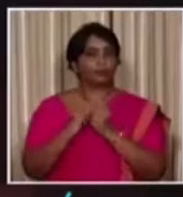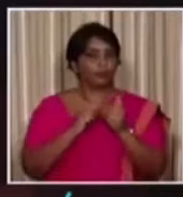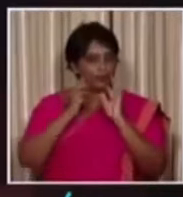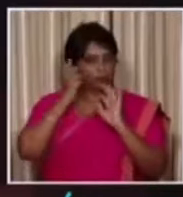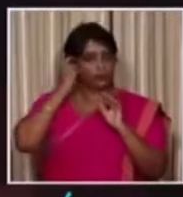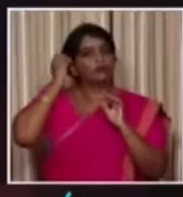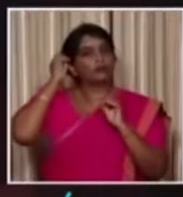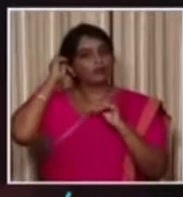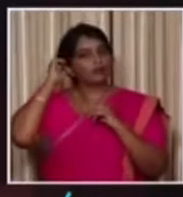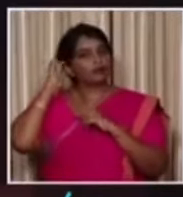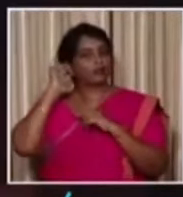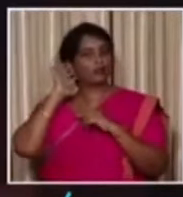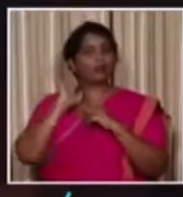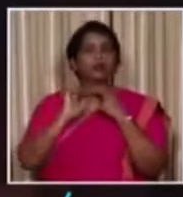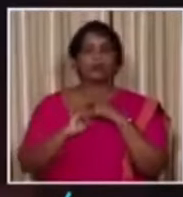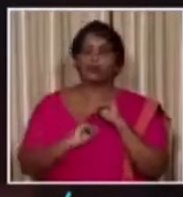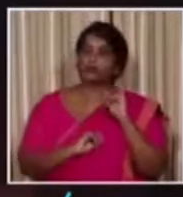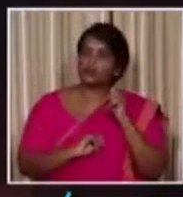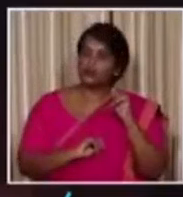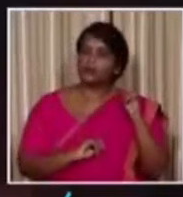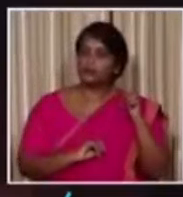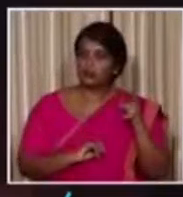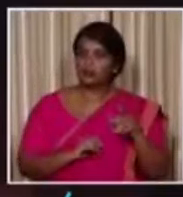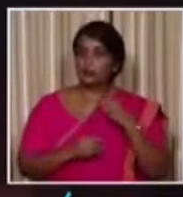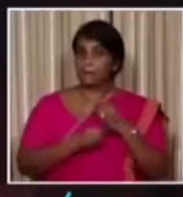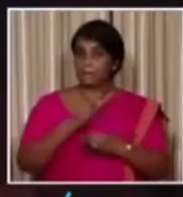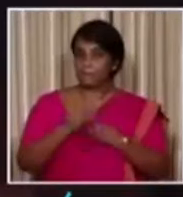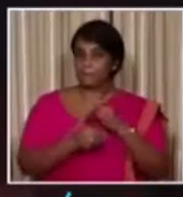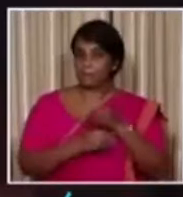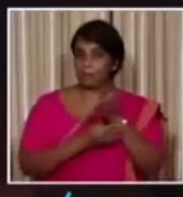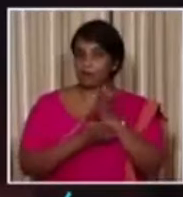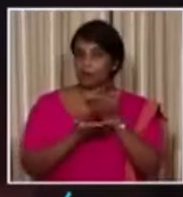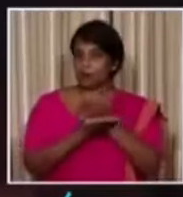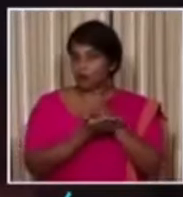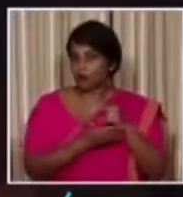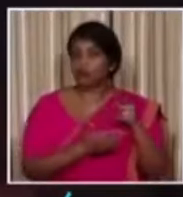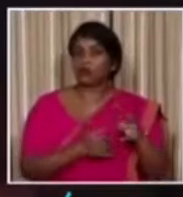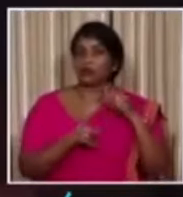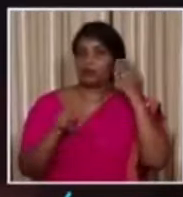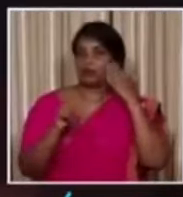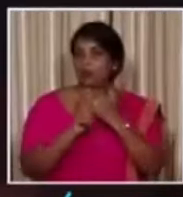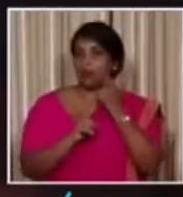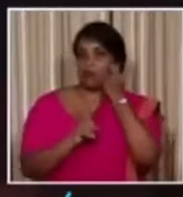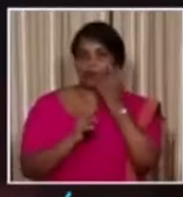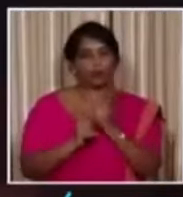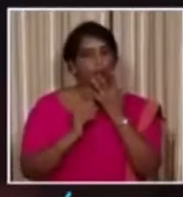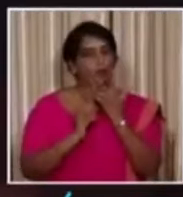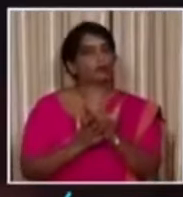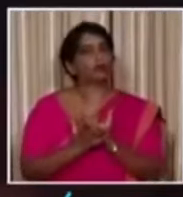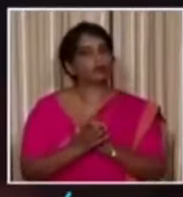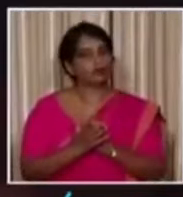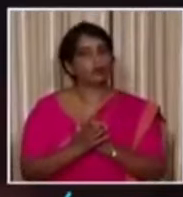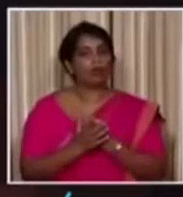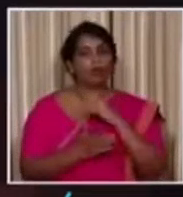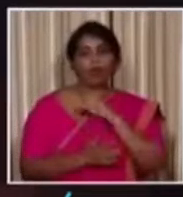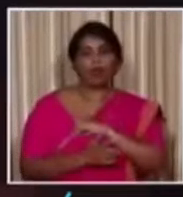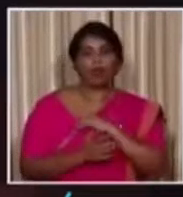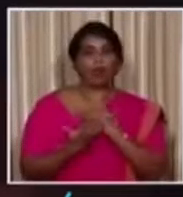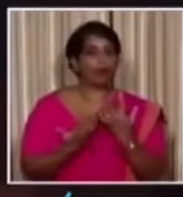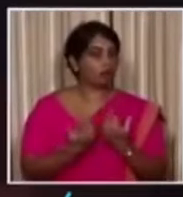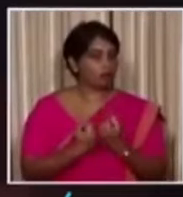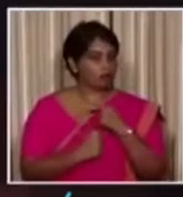වුවත් යම් යම් ව්‍යාපාරික කොටස් මේ සංකල්පය අරගෙන මේක ලාභ